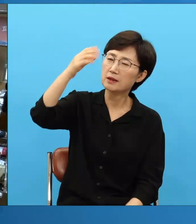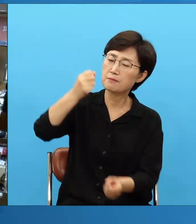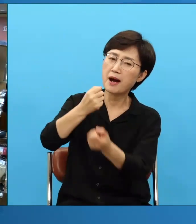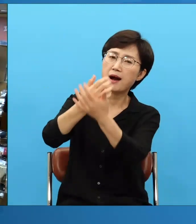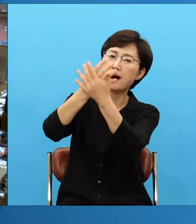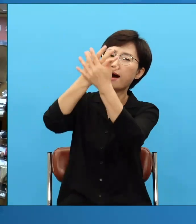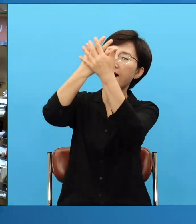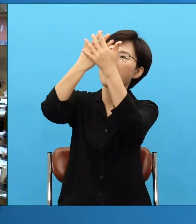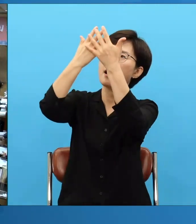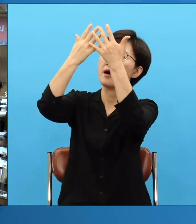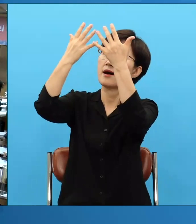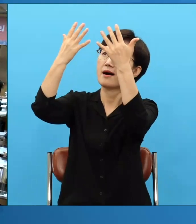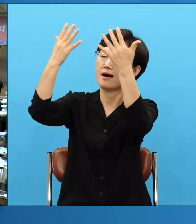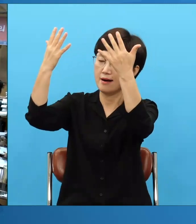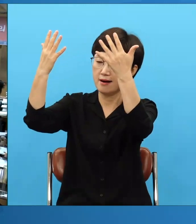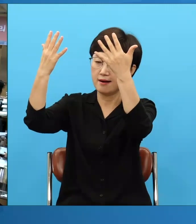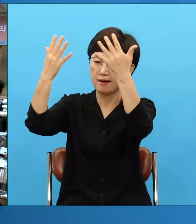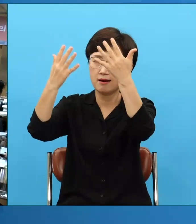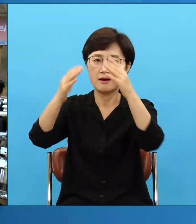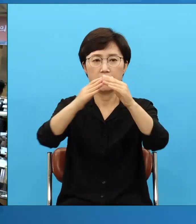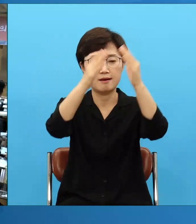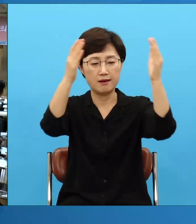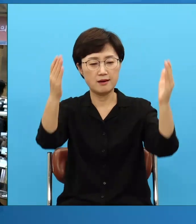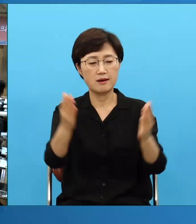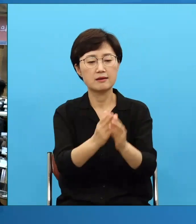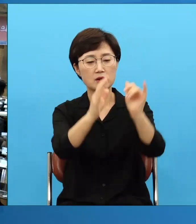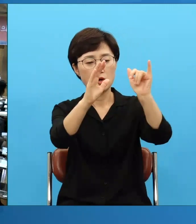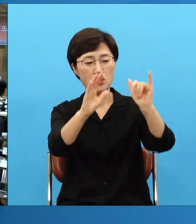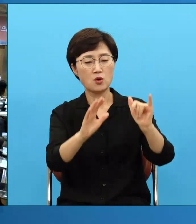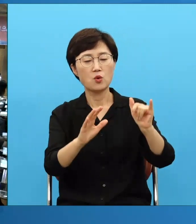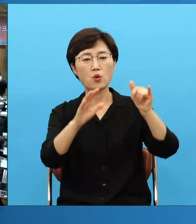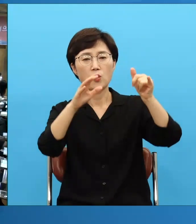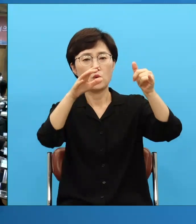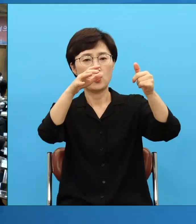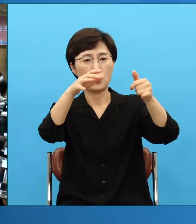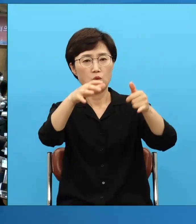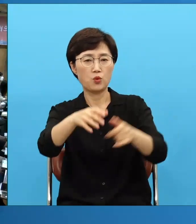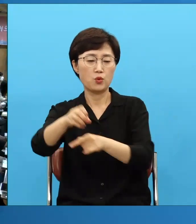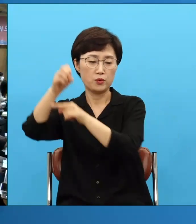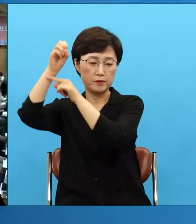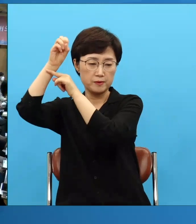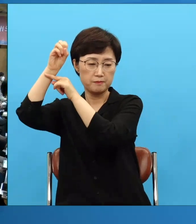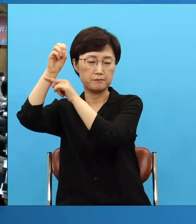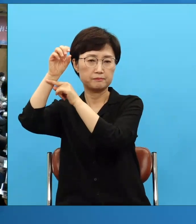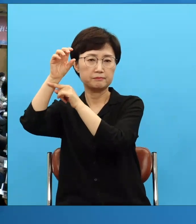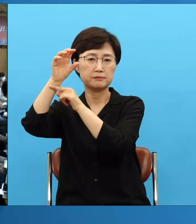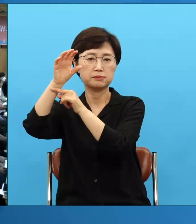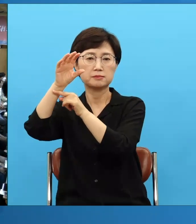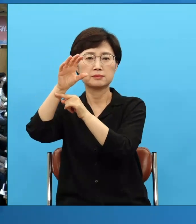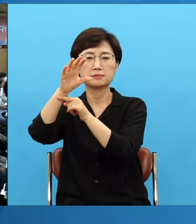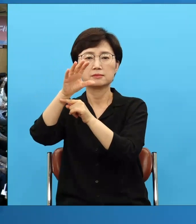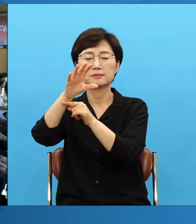어근의 맑은 빛은 온 세상